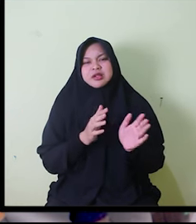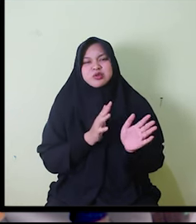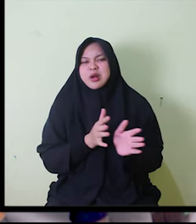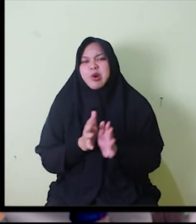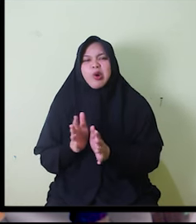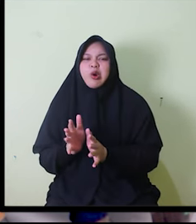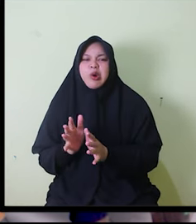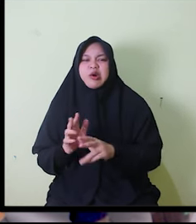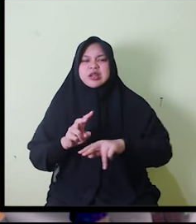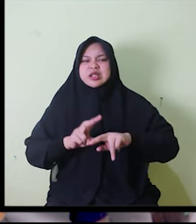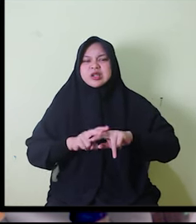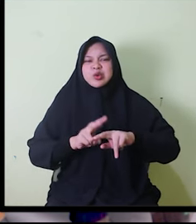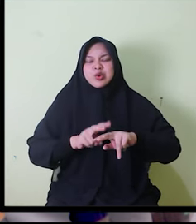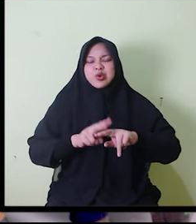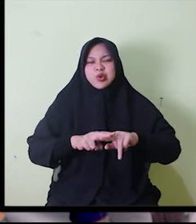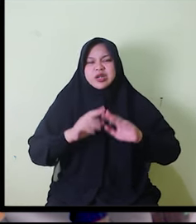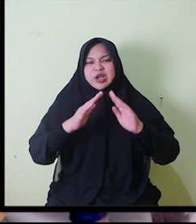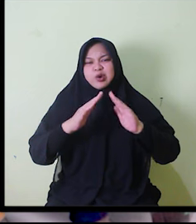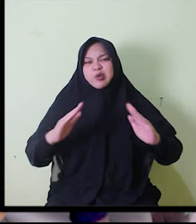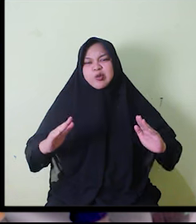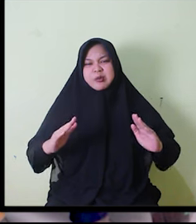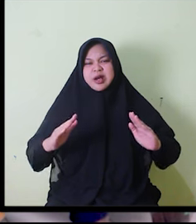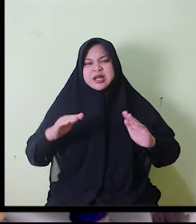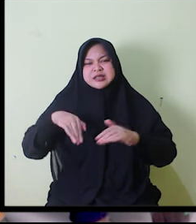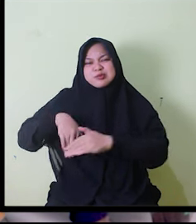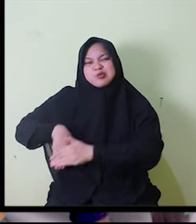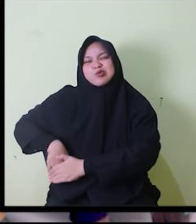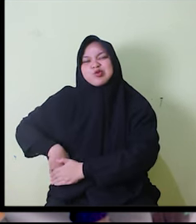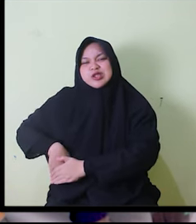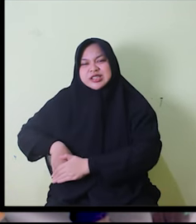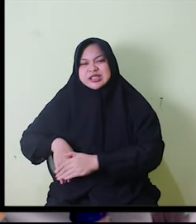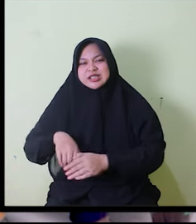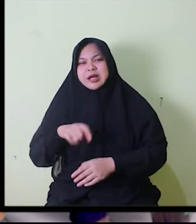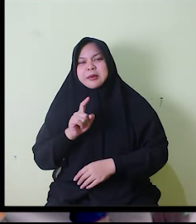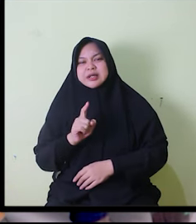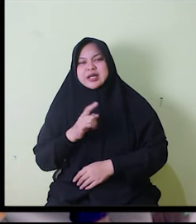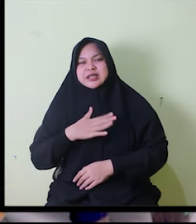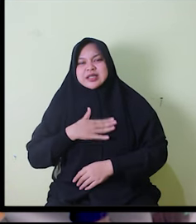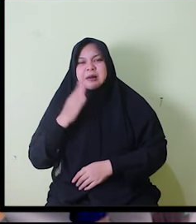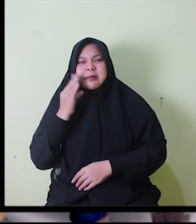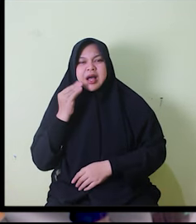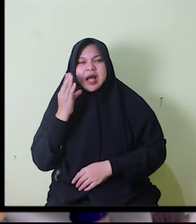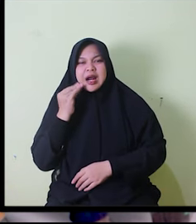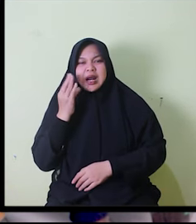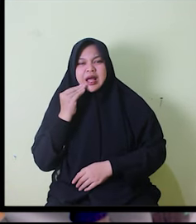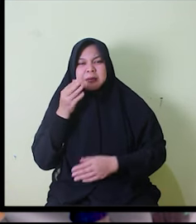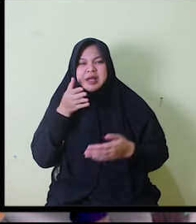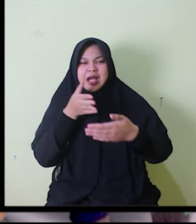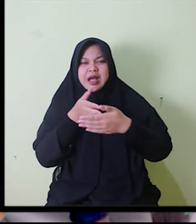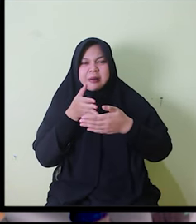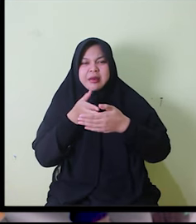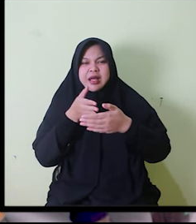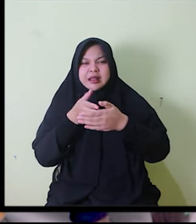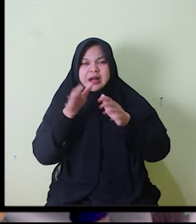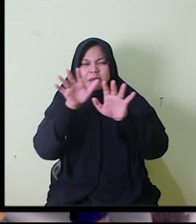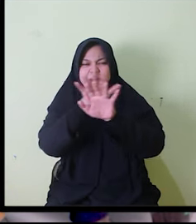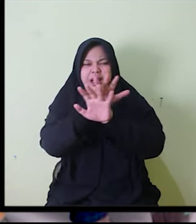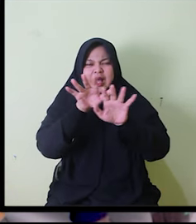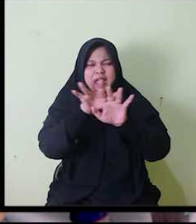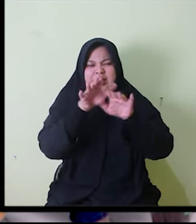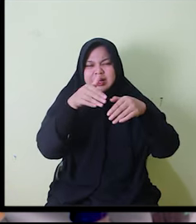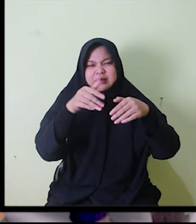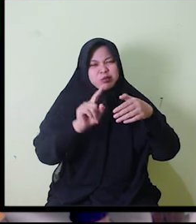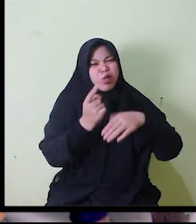begitu menyembunyikan diri ya betul karena memang saya itu mengalami hambatan penglihatan itu tidak sejak lahir Mbak Oke